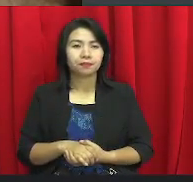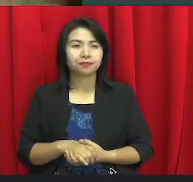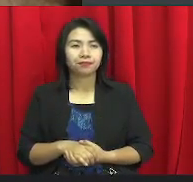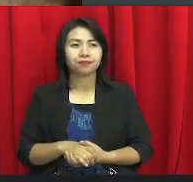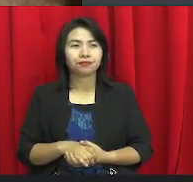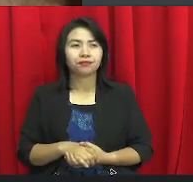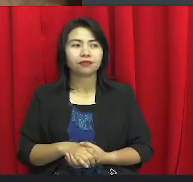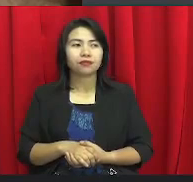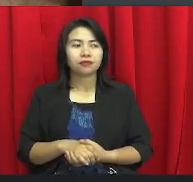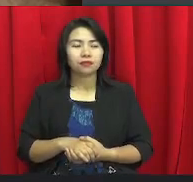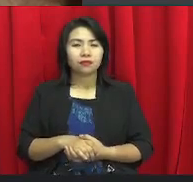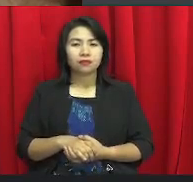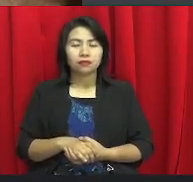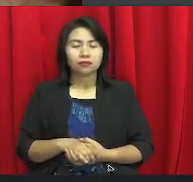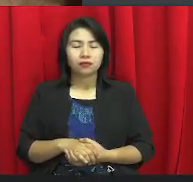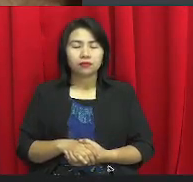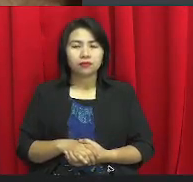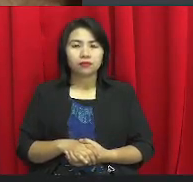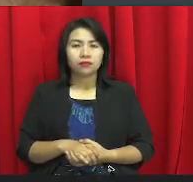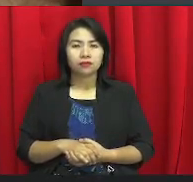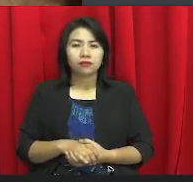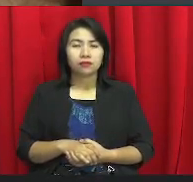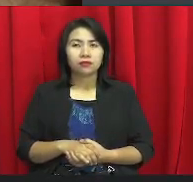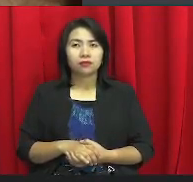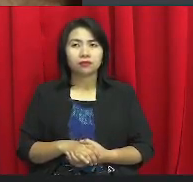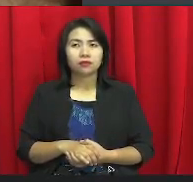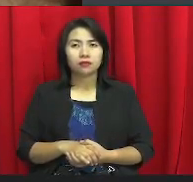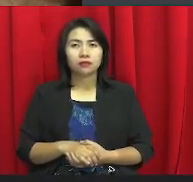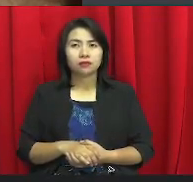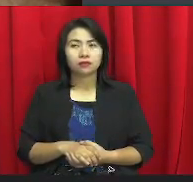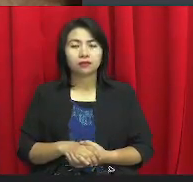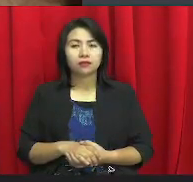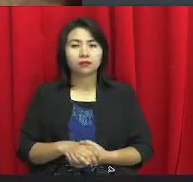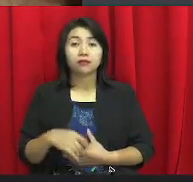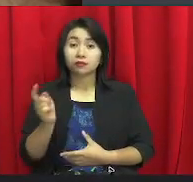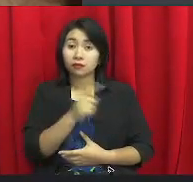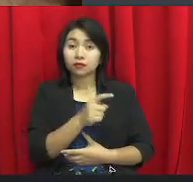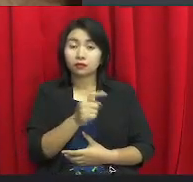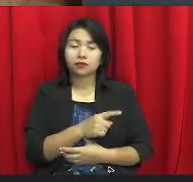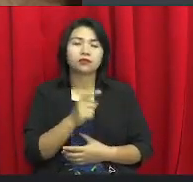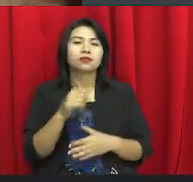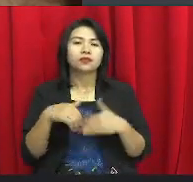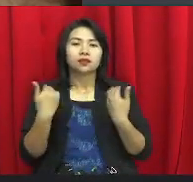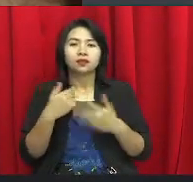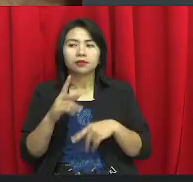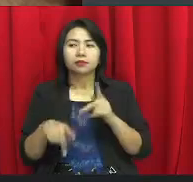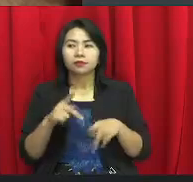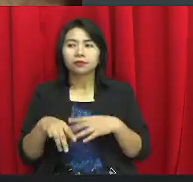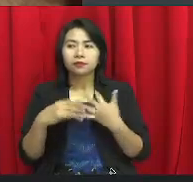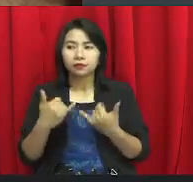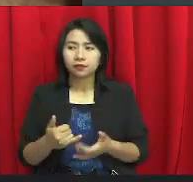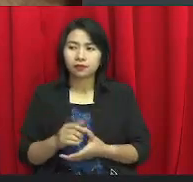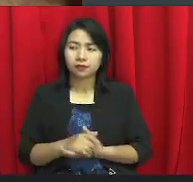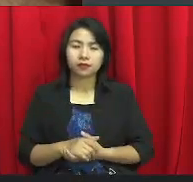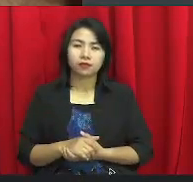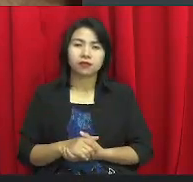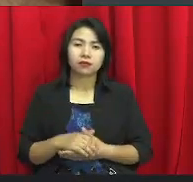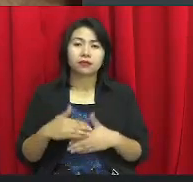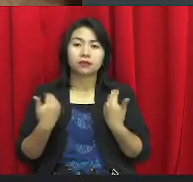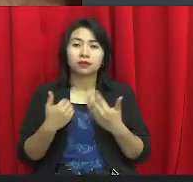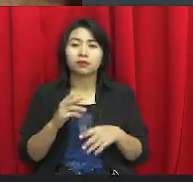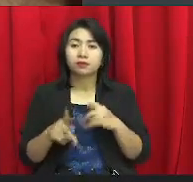Actually, 3 months lang yata yung mga young people namin dito ngayon. So iniikot ko doon sa barangay nila.